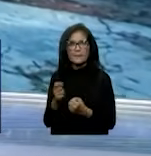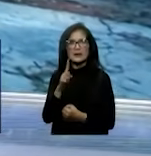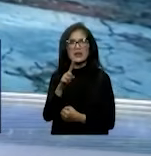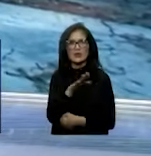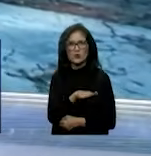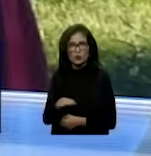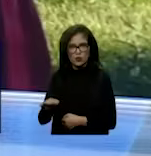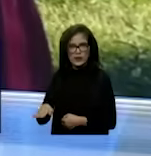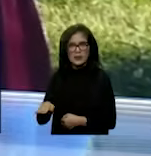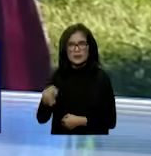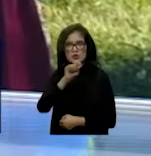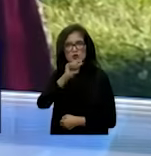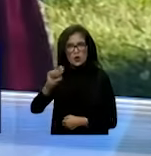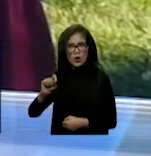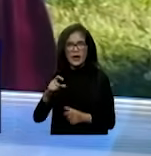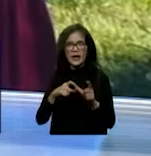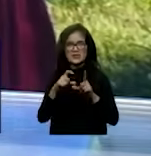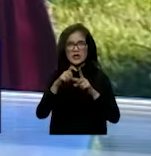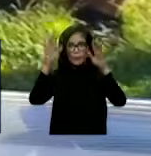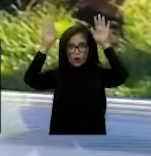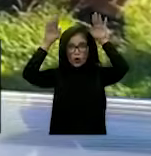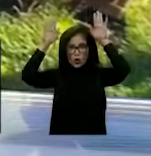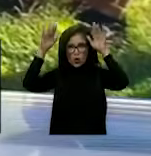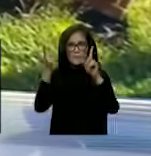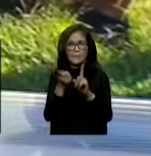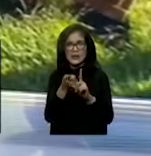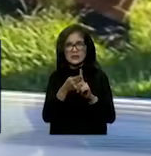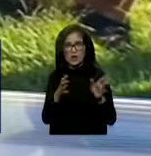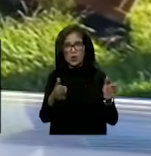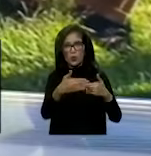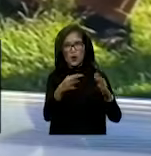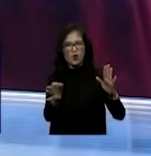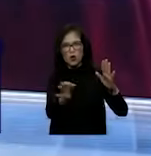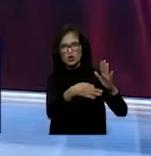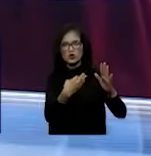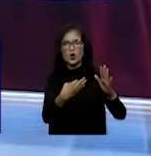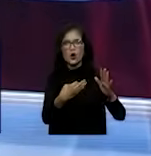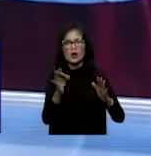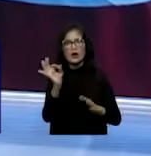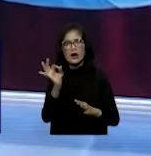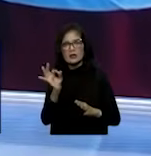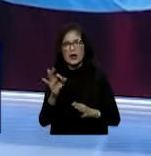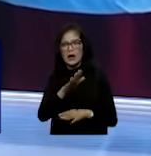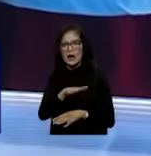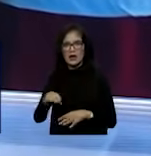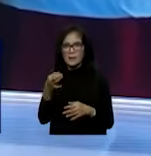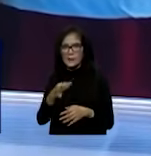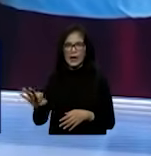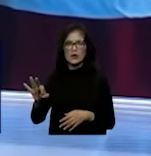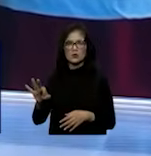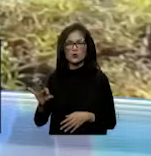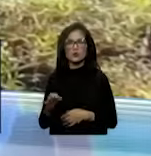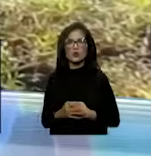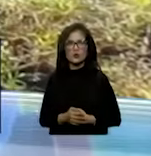baru. Sementara sebuah sekolah di SD di Ponorogo terpaksa mengosongkan ruangan kelas karena tidak mendapatkan siswa baru. Sama sekali.